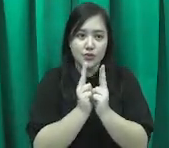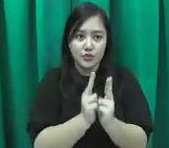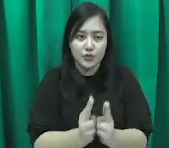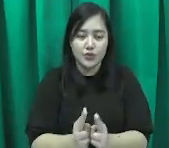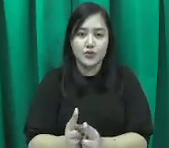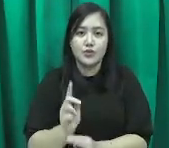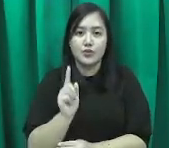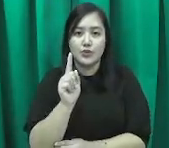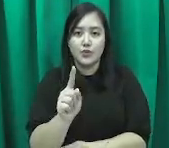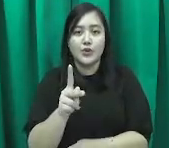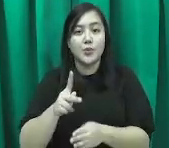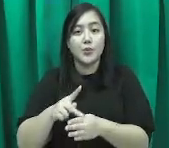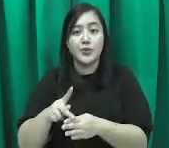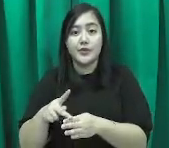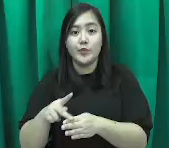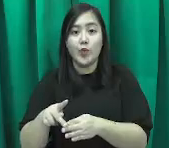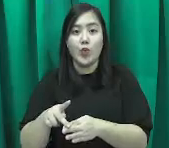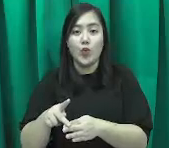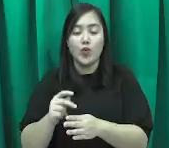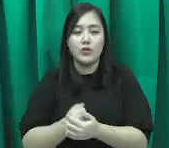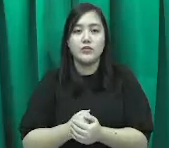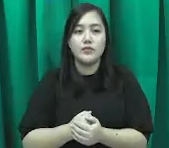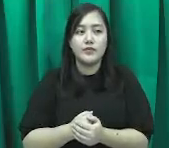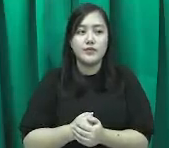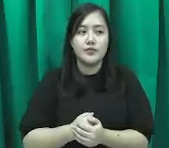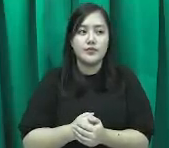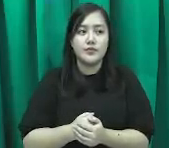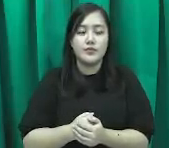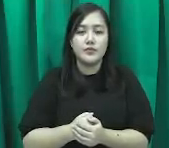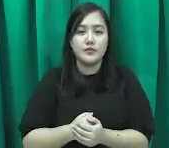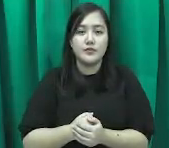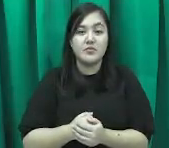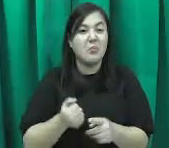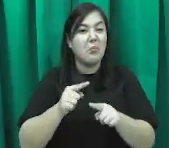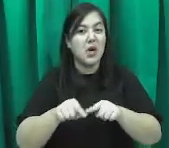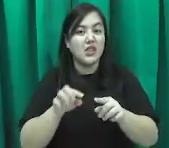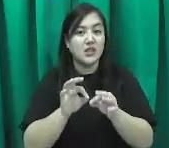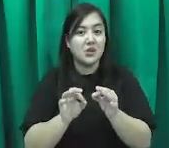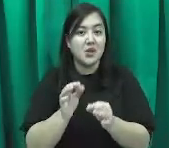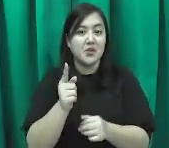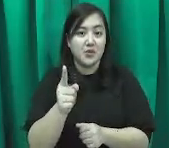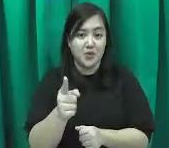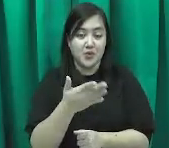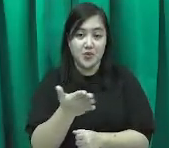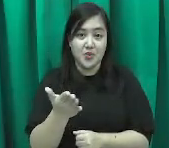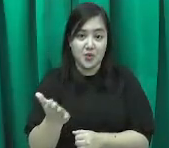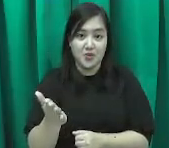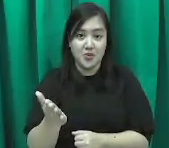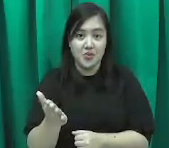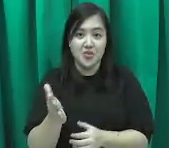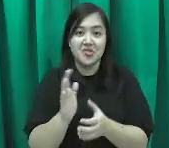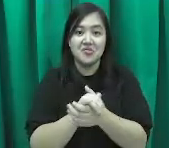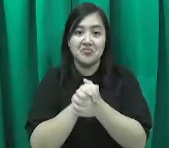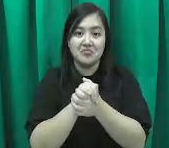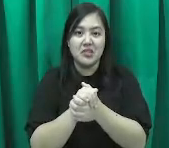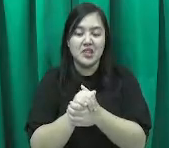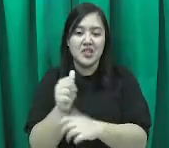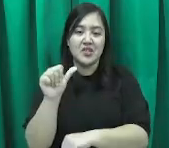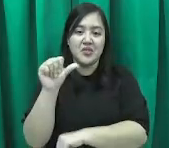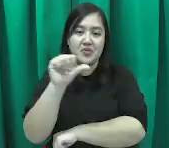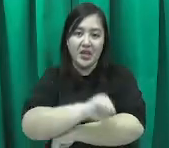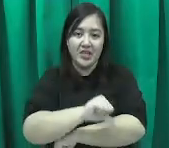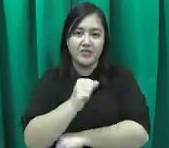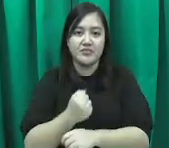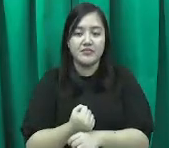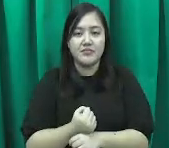chronology. Kaya, pag una pa lang, sumablay ka na, sigurado yan yung problema. Sunod na yan. Instead na isa na lang